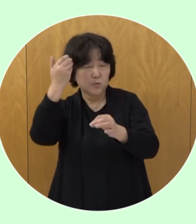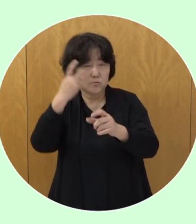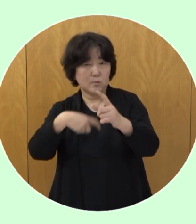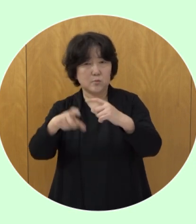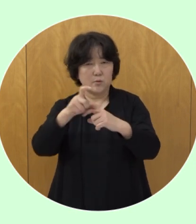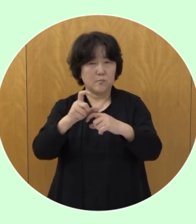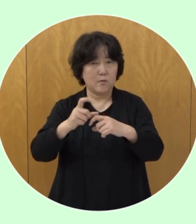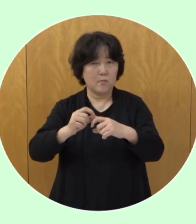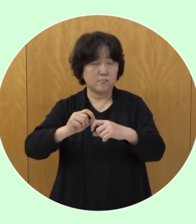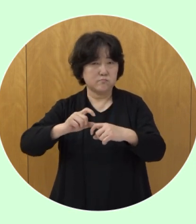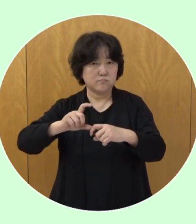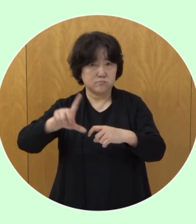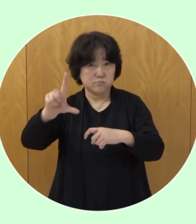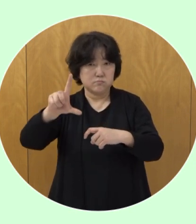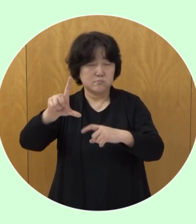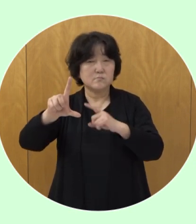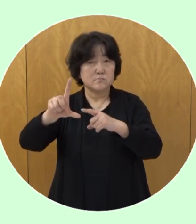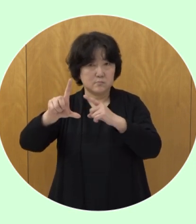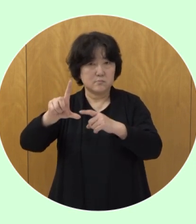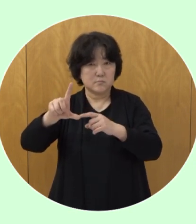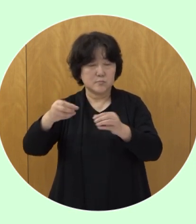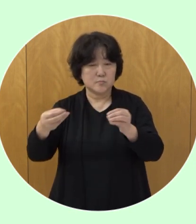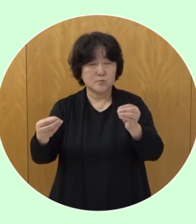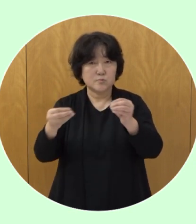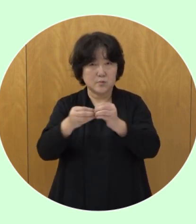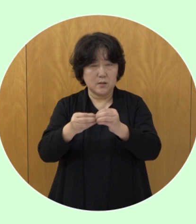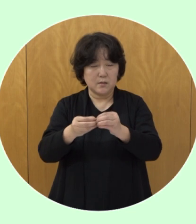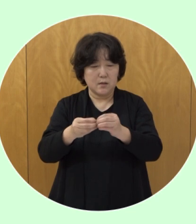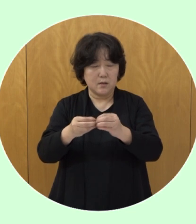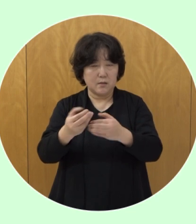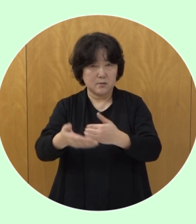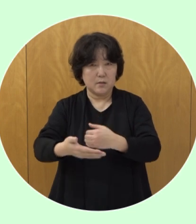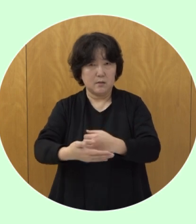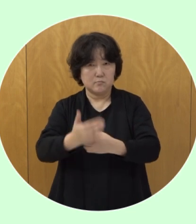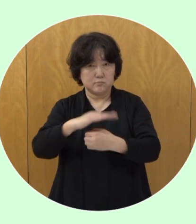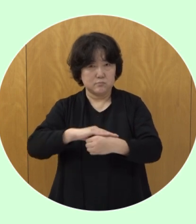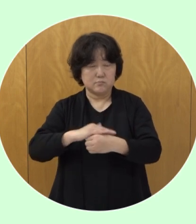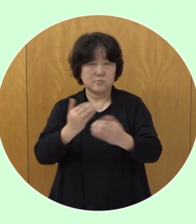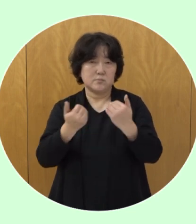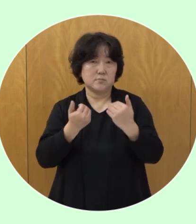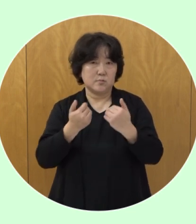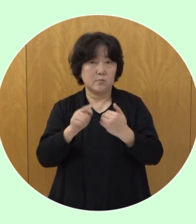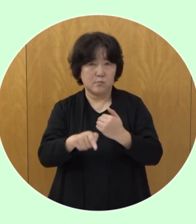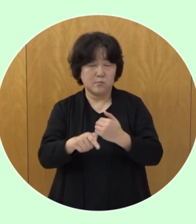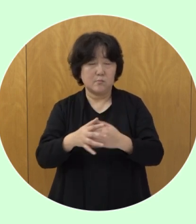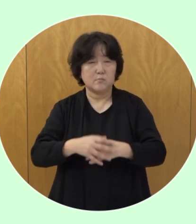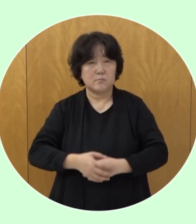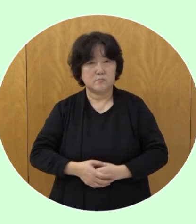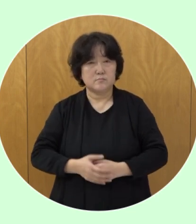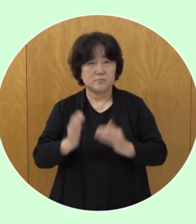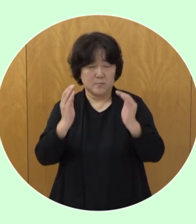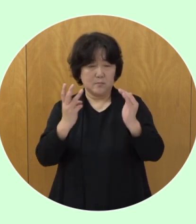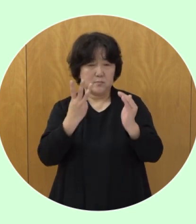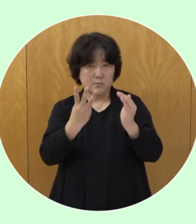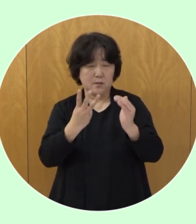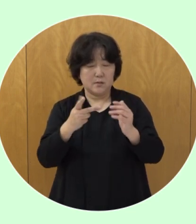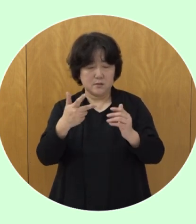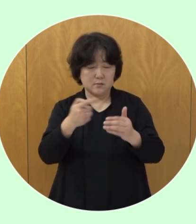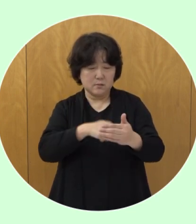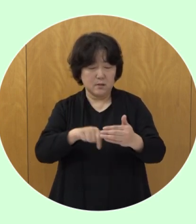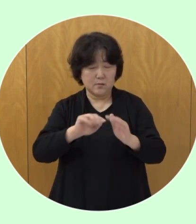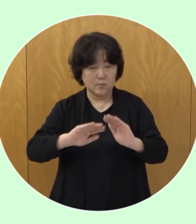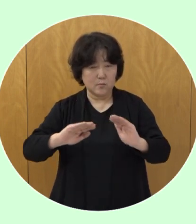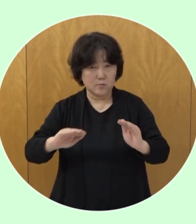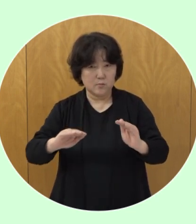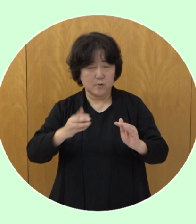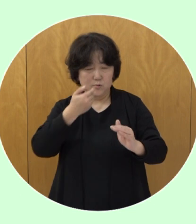ことから、それぞれ追加計上するものでございます。両括弧さんは、市内で子ども食堂